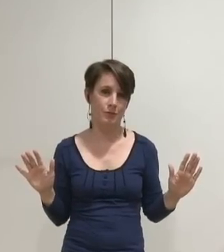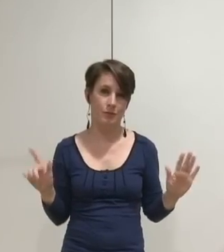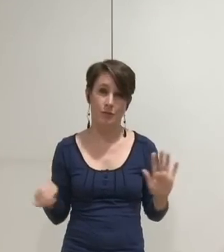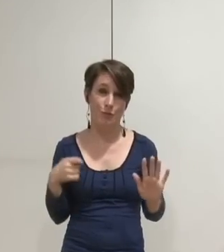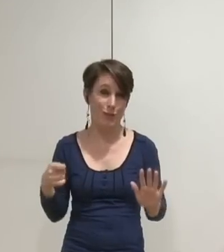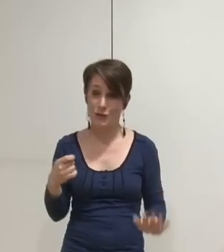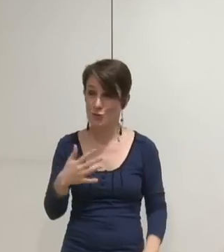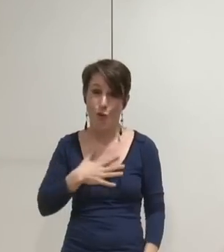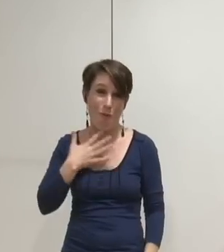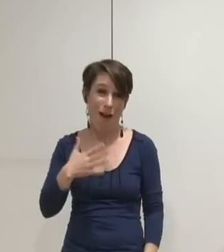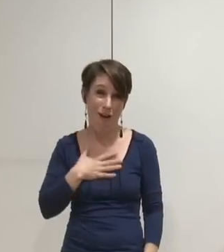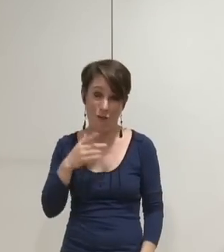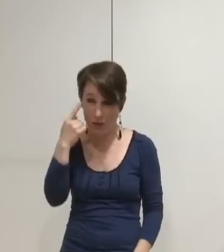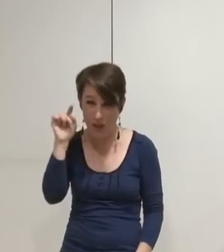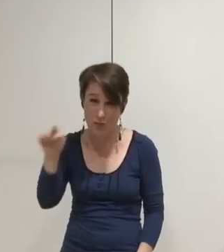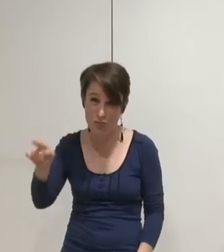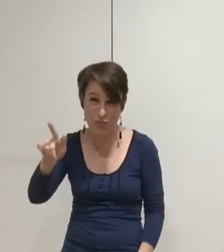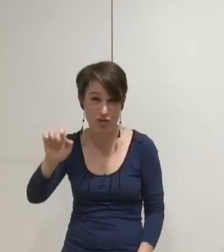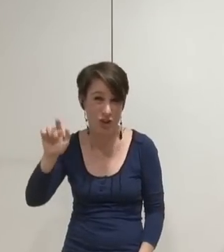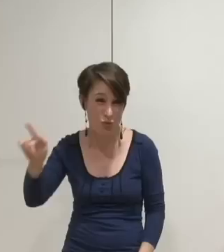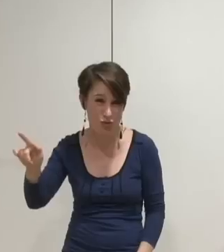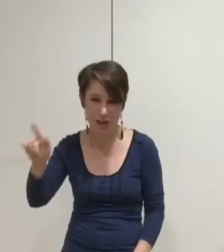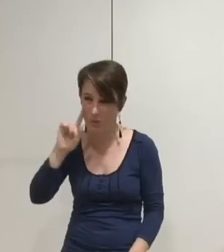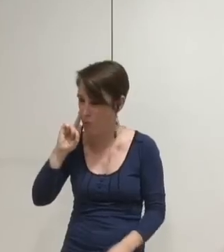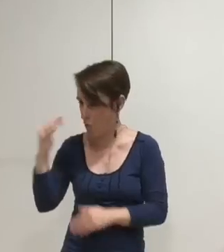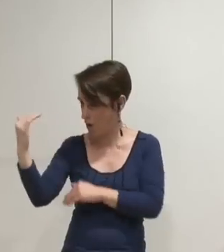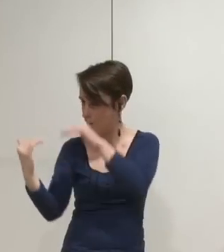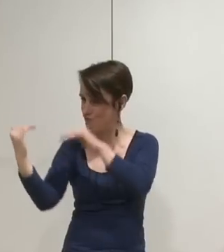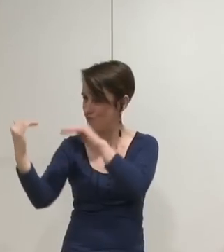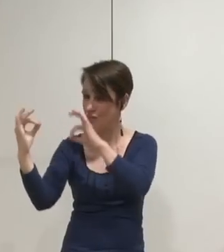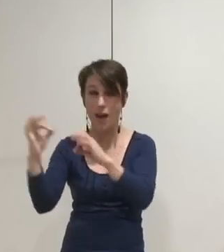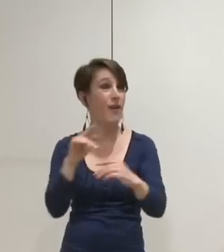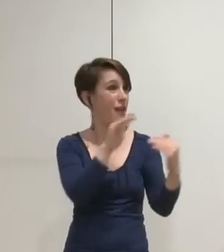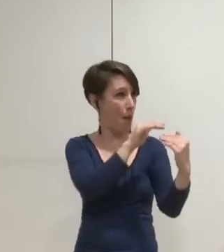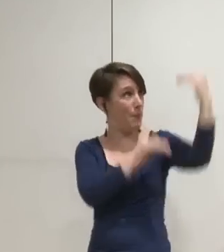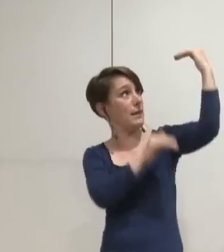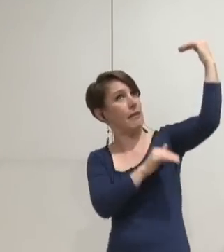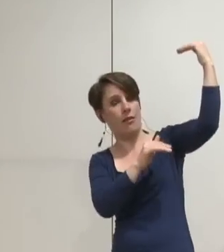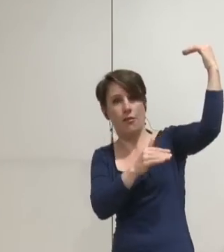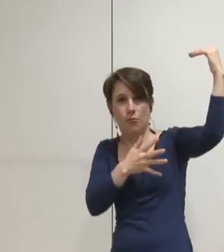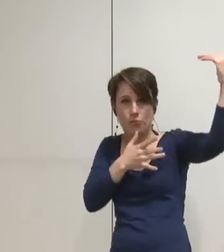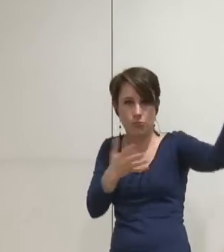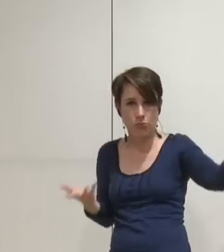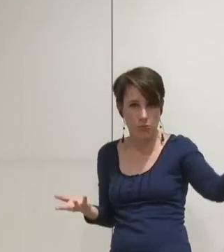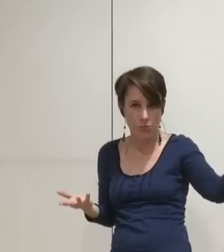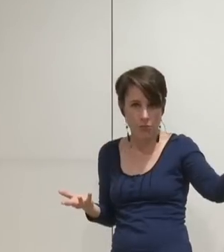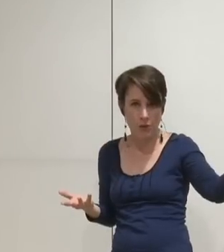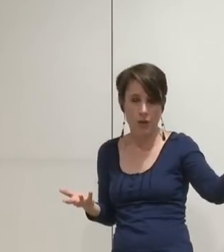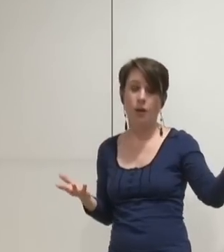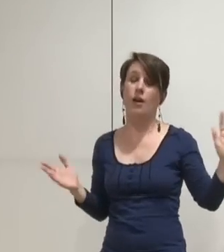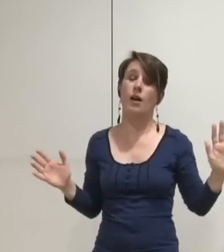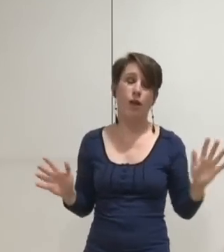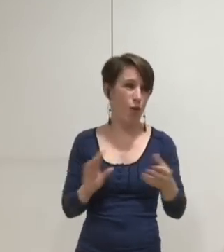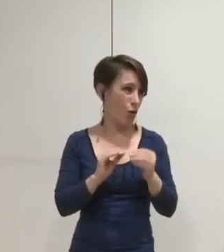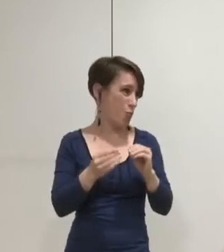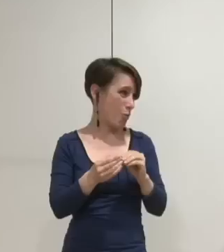comparatif de la SEM par rapport au groupement privé que vous souhaitez choisir il y a donc un défaut de présentation des